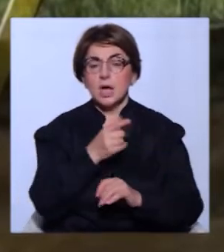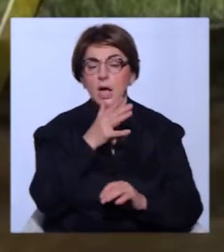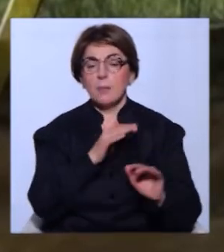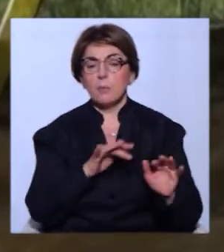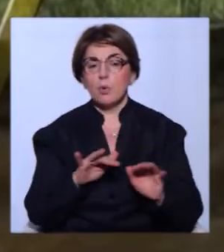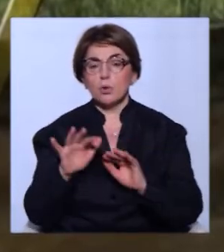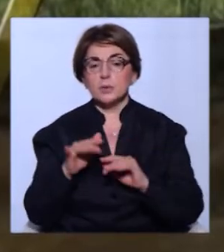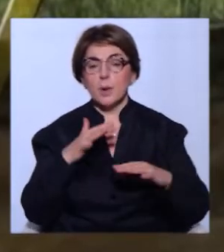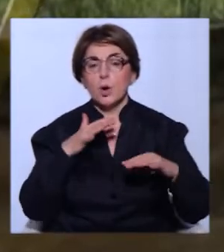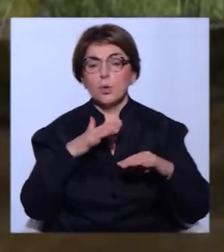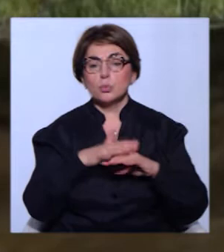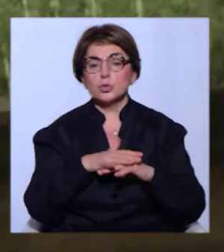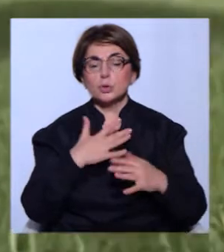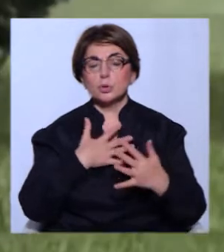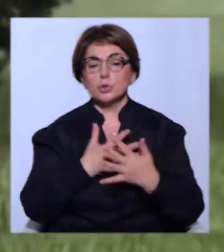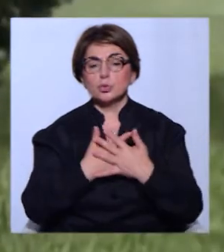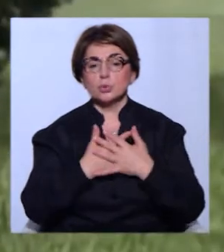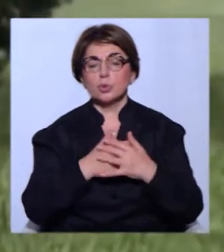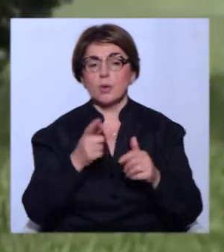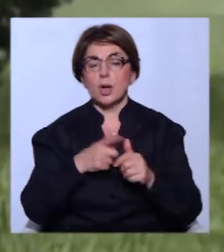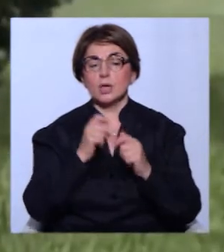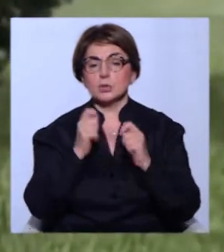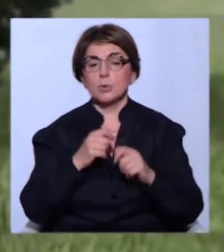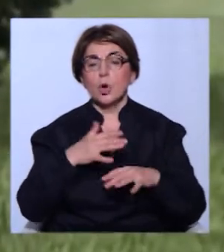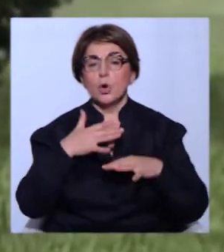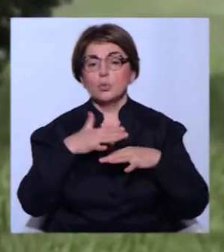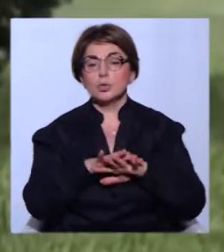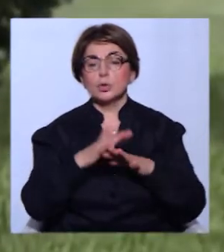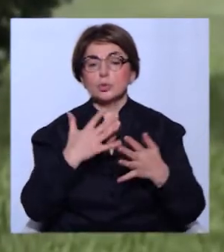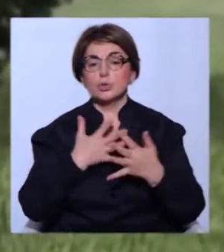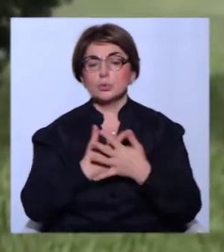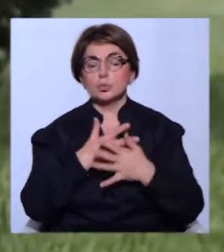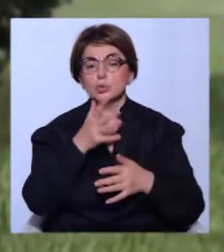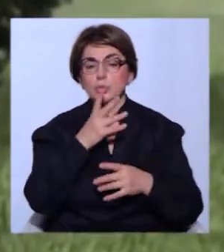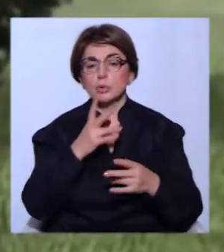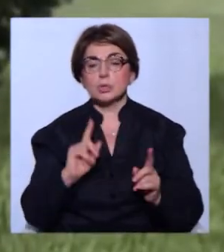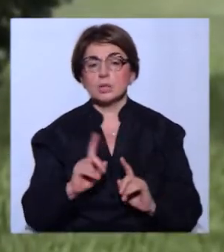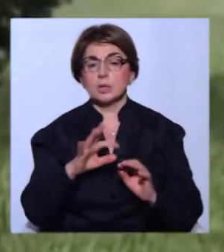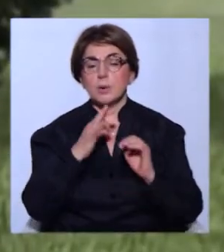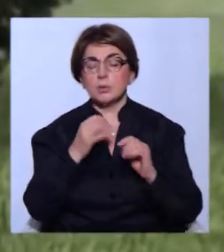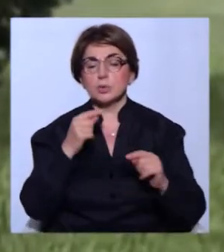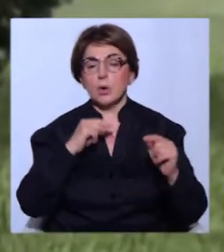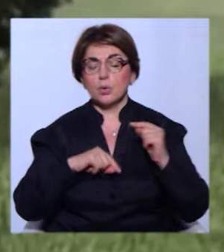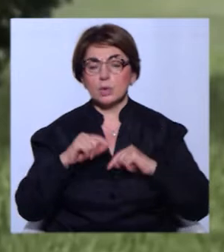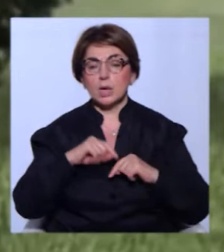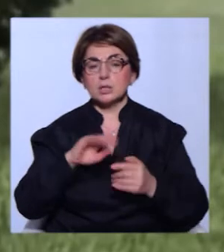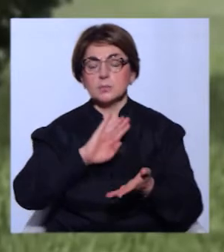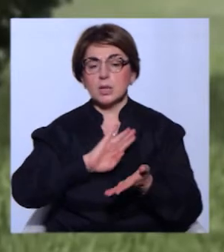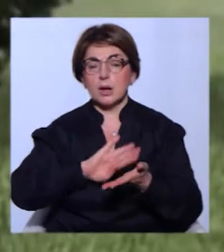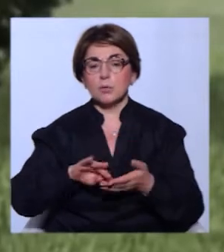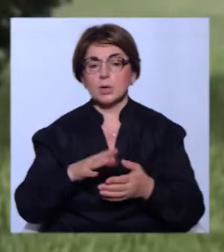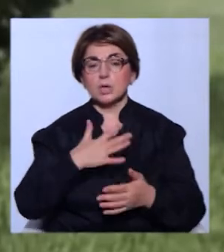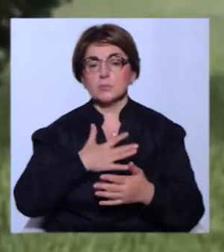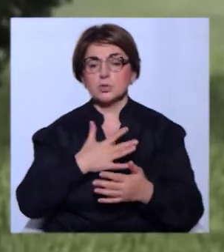პროცესს უჯრედული სუნთქვა ეწოდება. უჯრედული სუნთქვის დროს, რა თქმა უნდა, ორგანიზმი გამოიყენებს